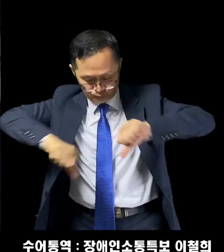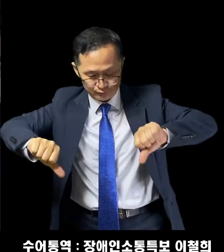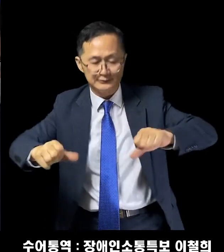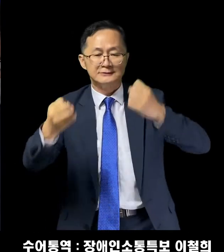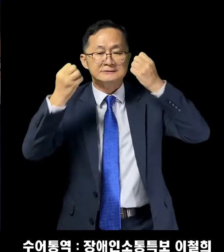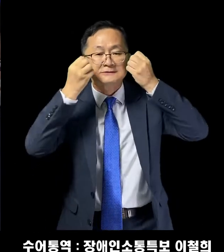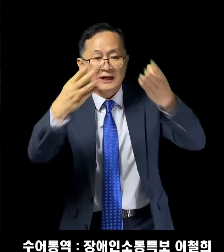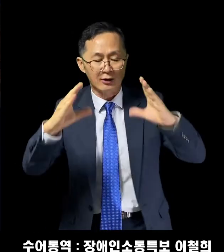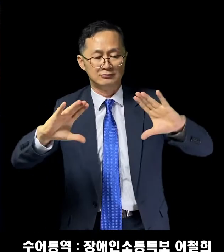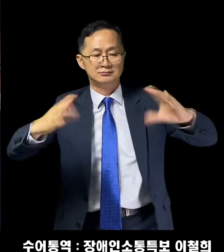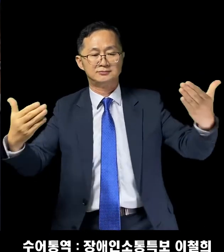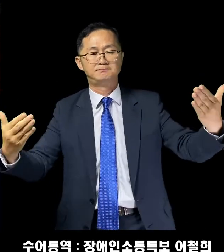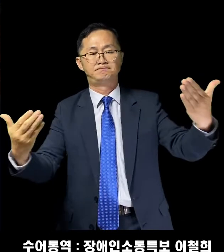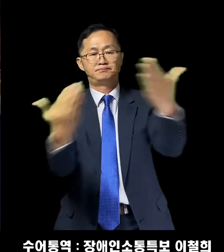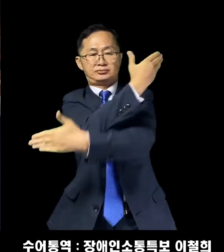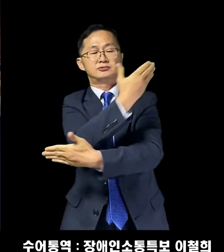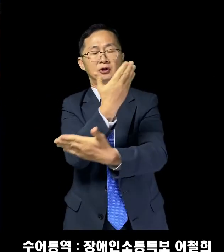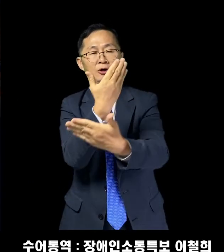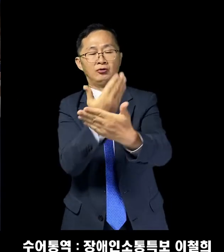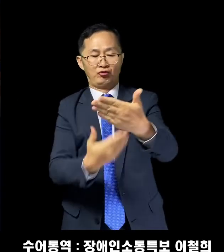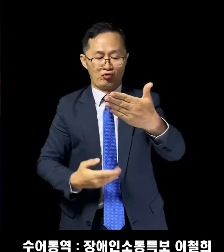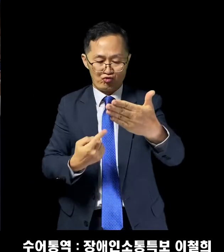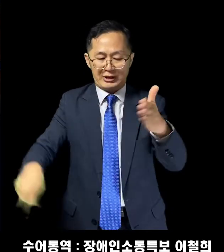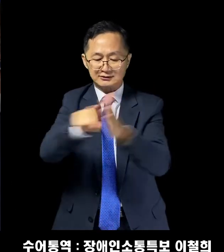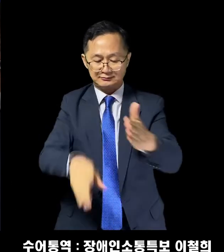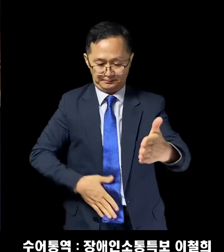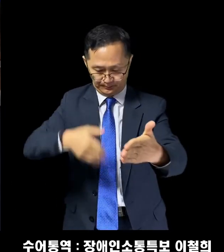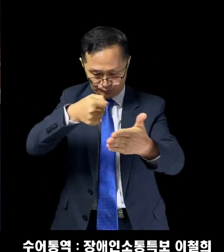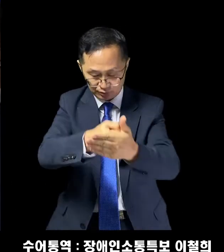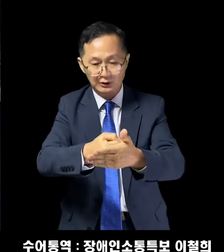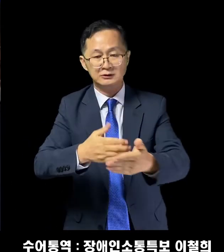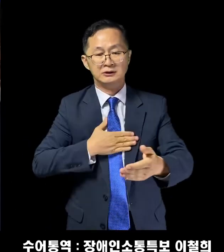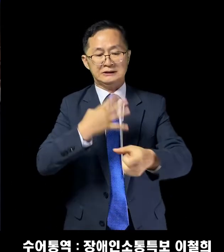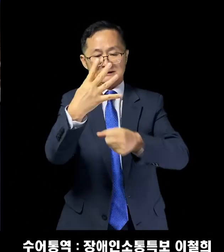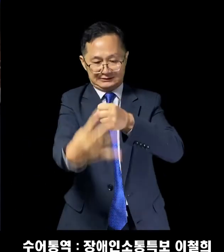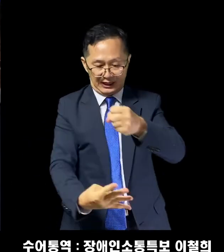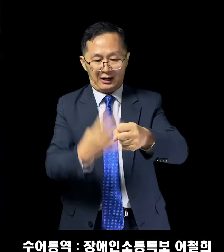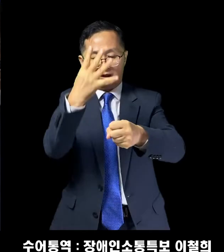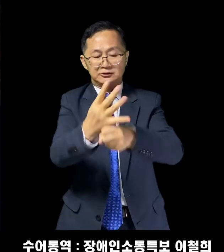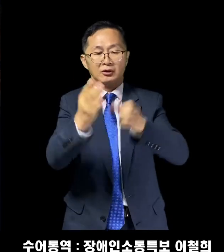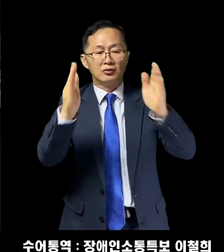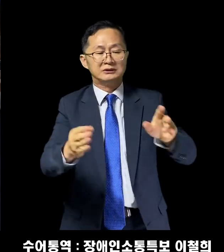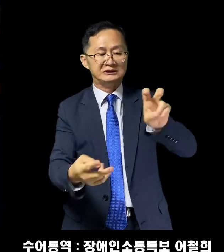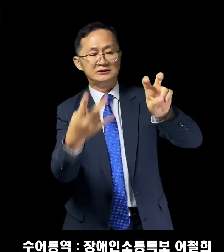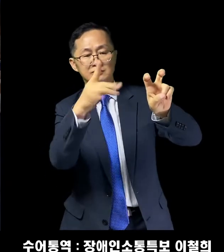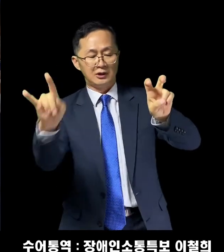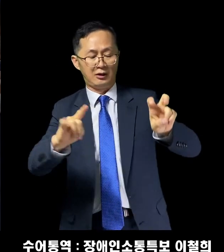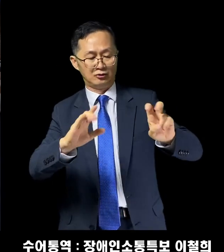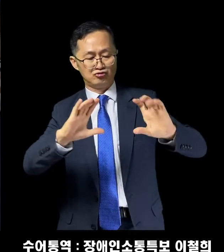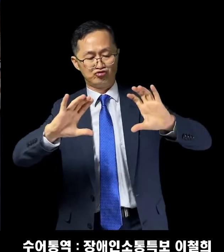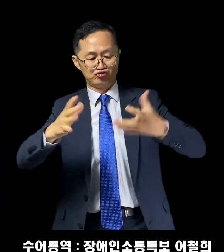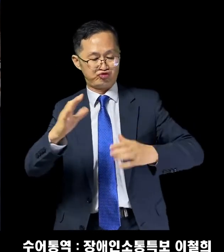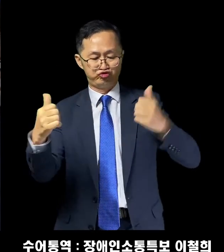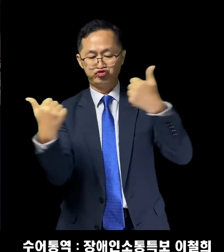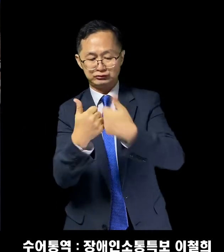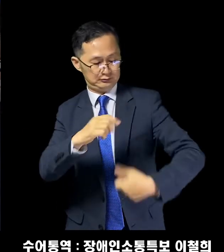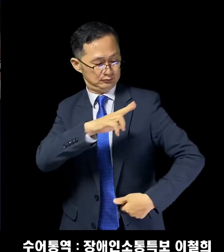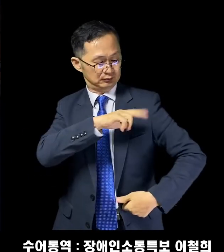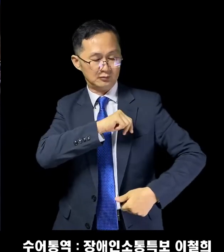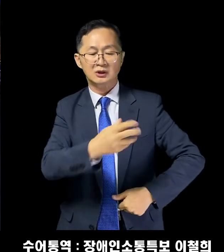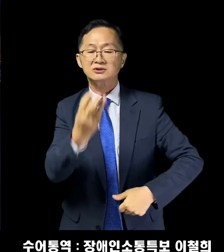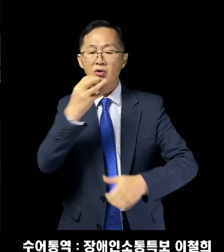저를 임기 4년의 20대 국회의원으로 만들어주신 서울 종로구민들께는